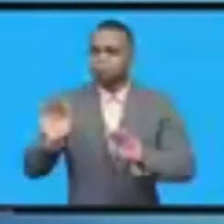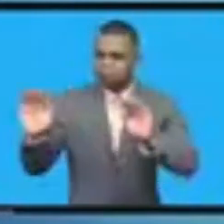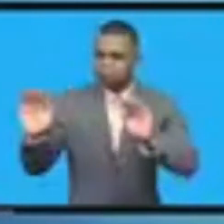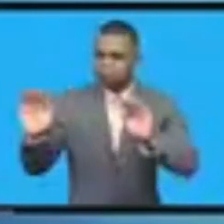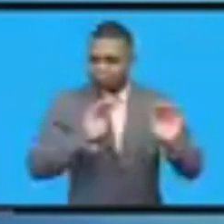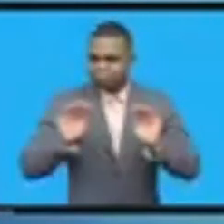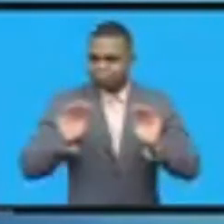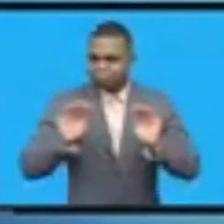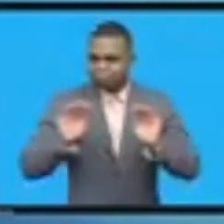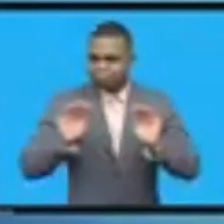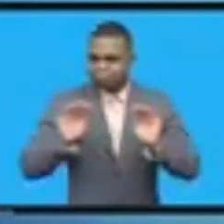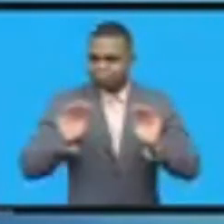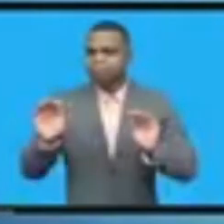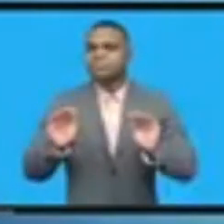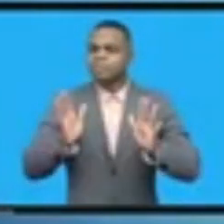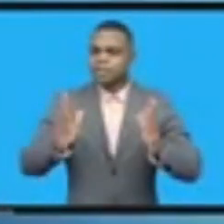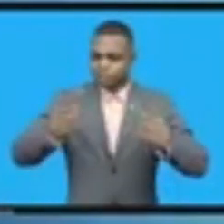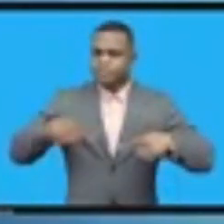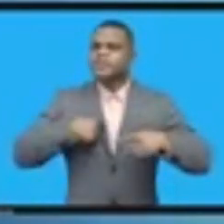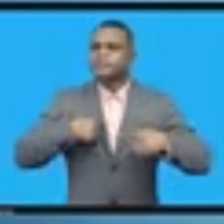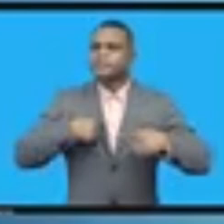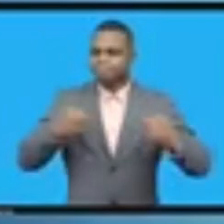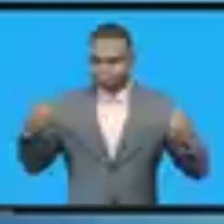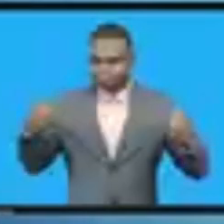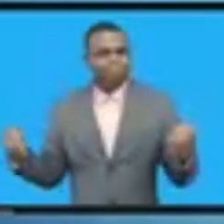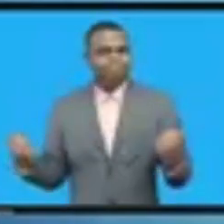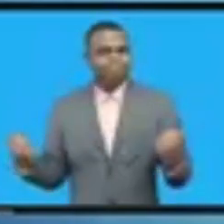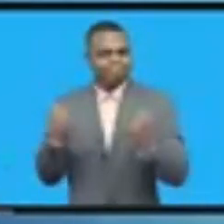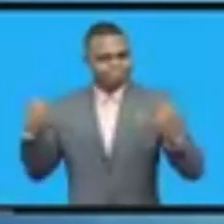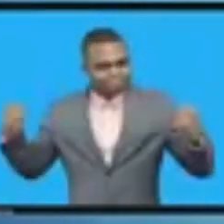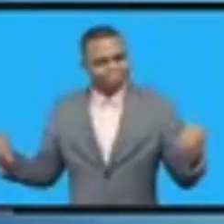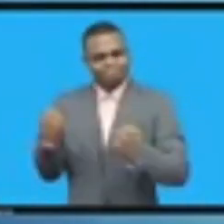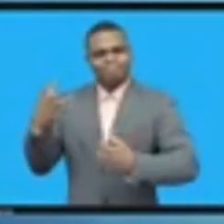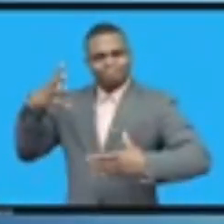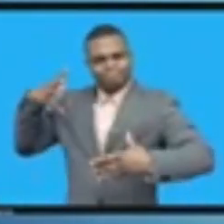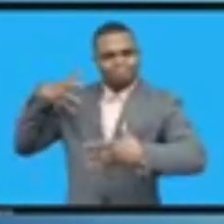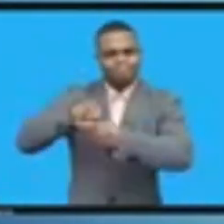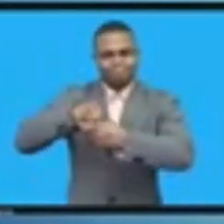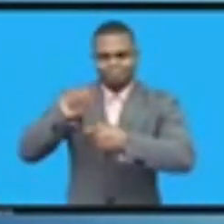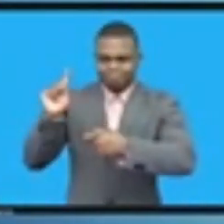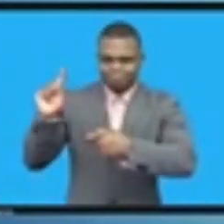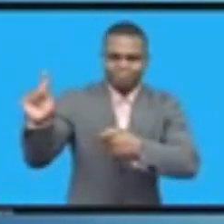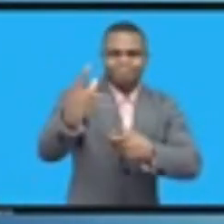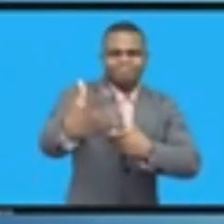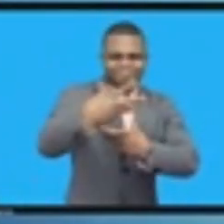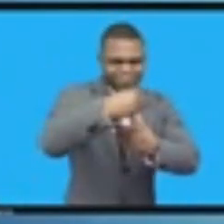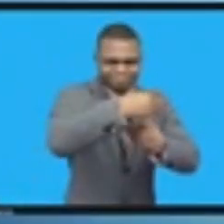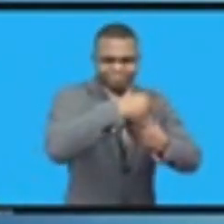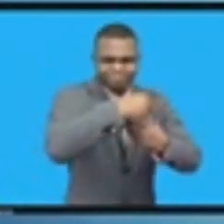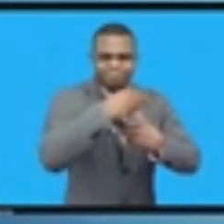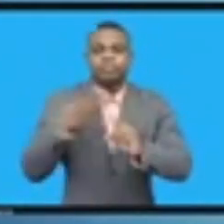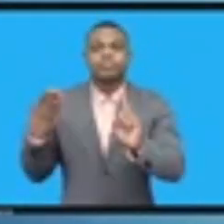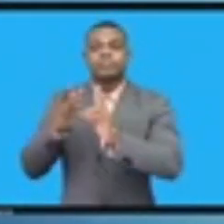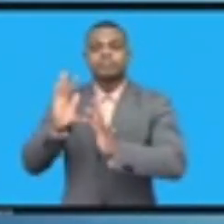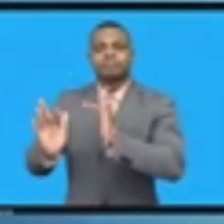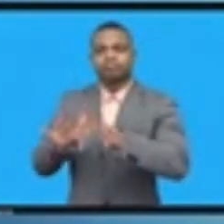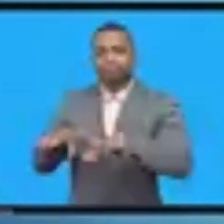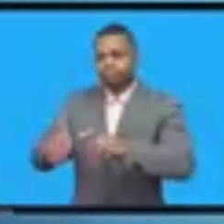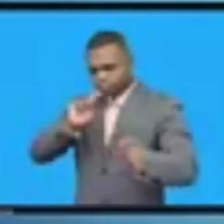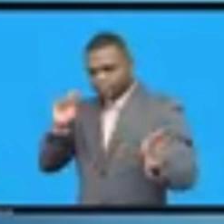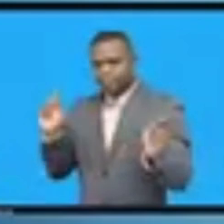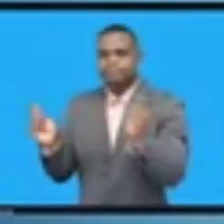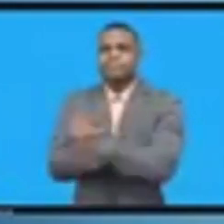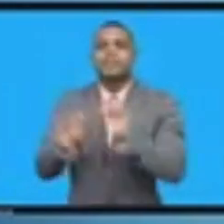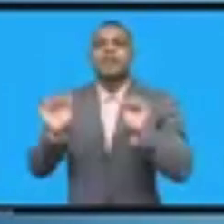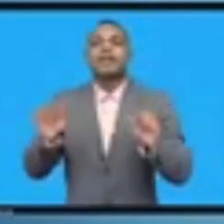我们现在扮演着数字转型的重要作用，而数字转型正在改变世界。科技